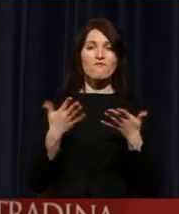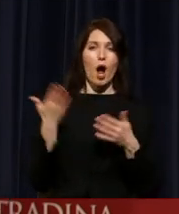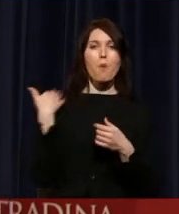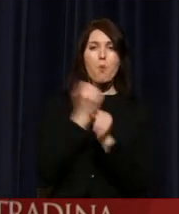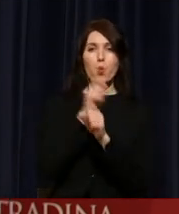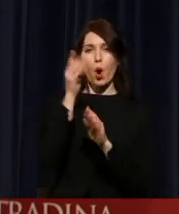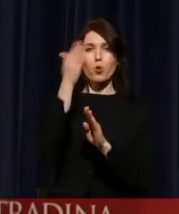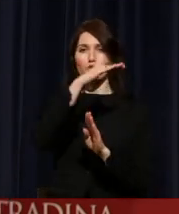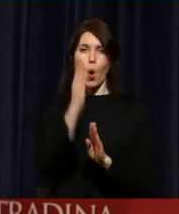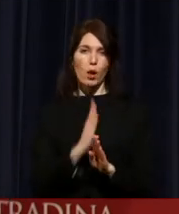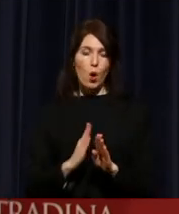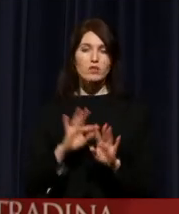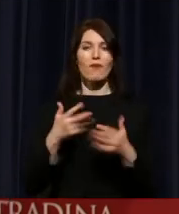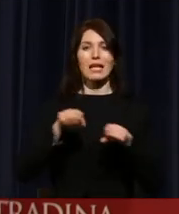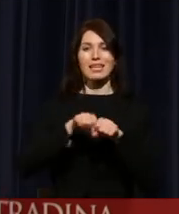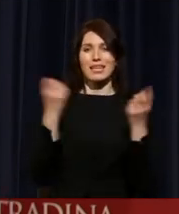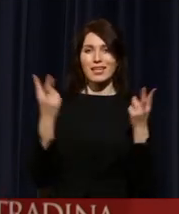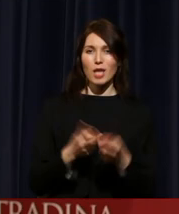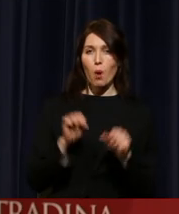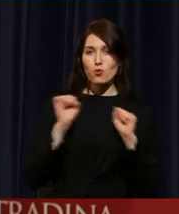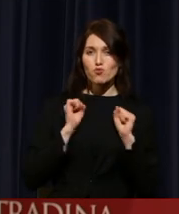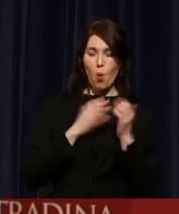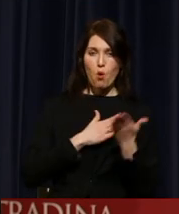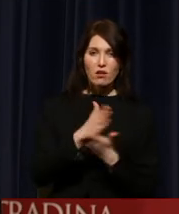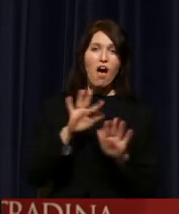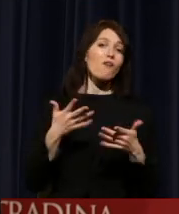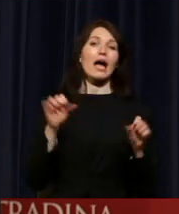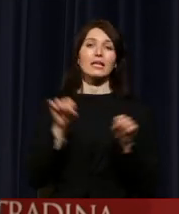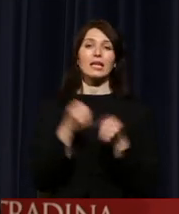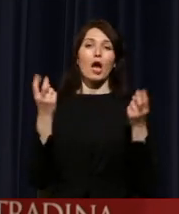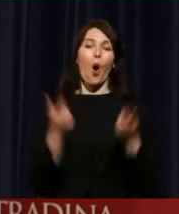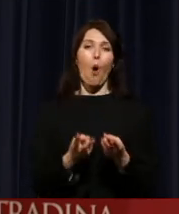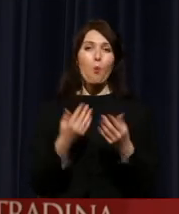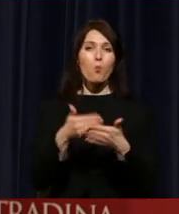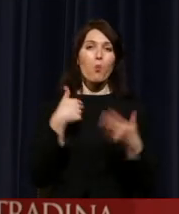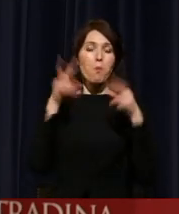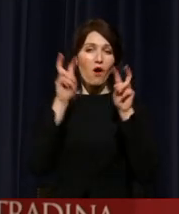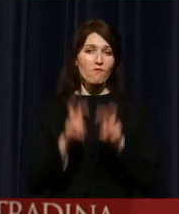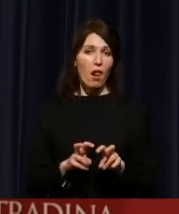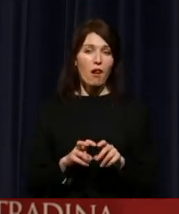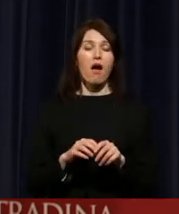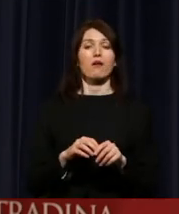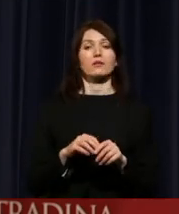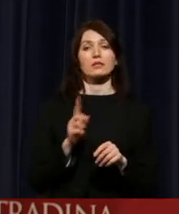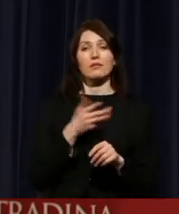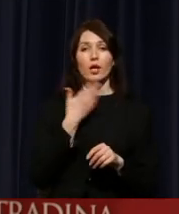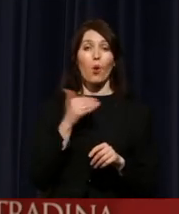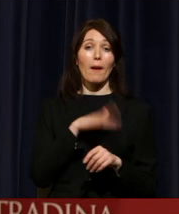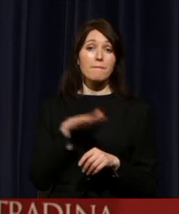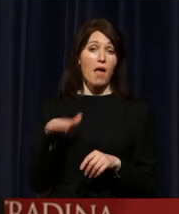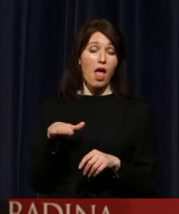skolioze, traumas sportā, vai tā ir varbūt traumu profilakse, ko